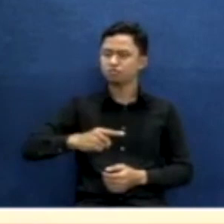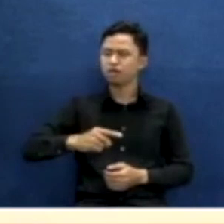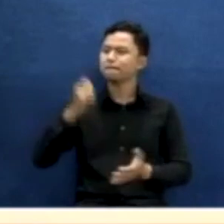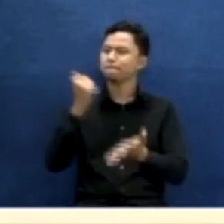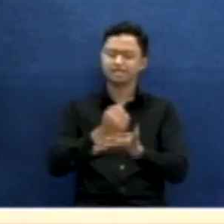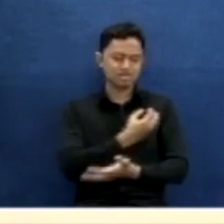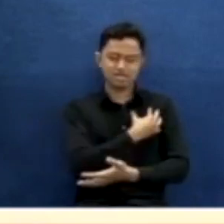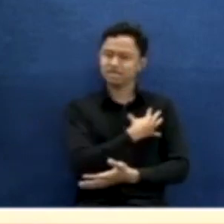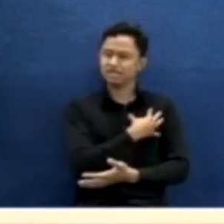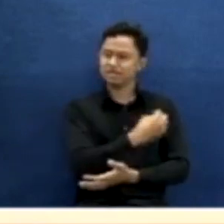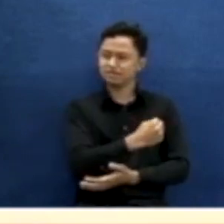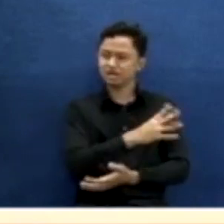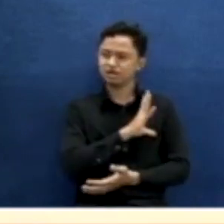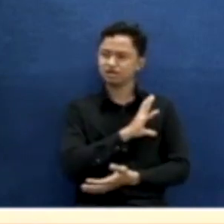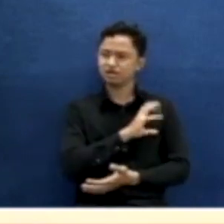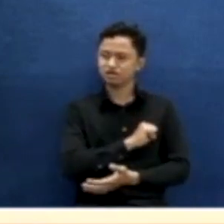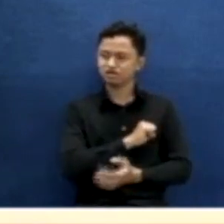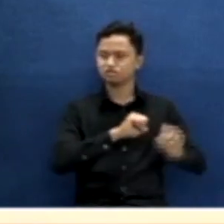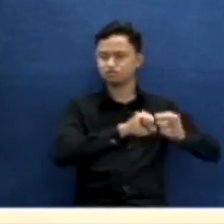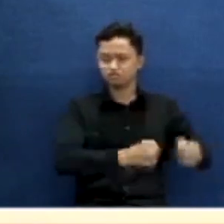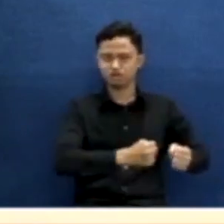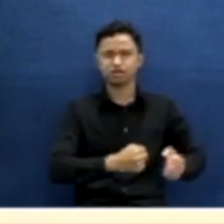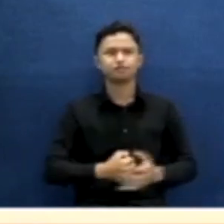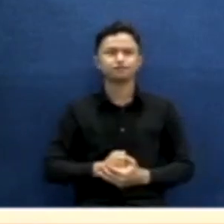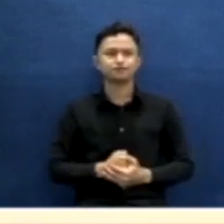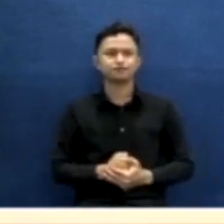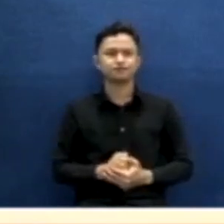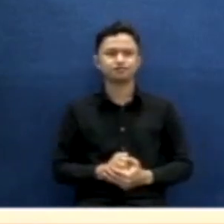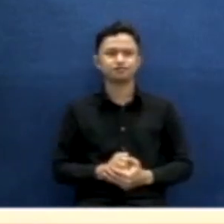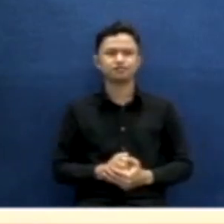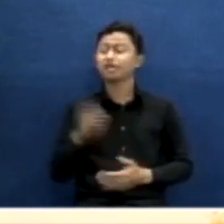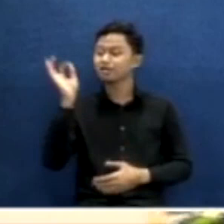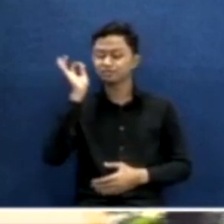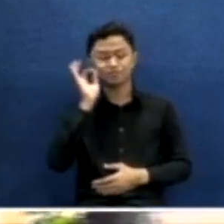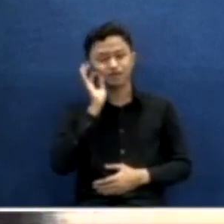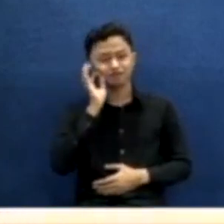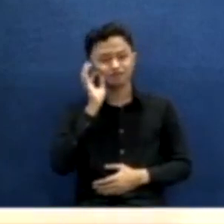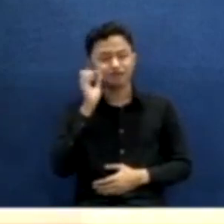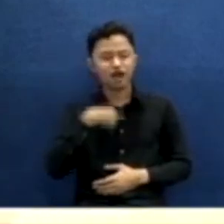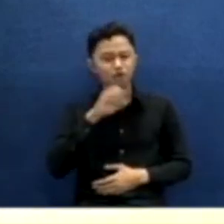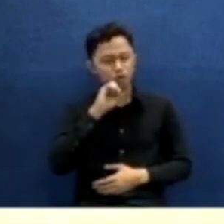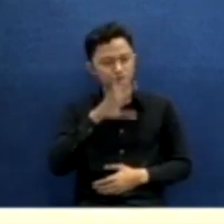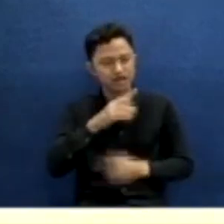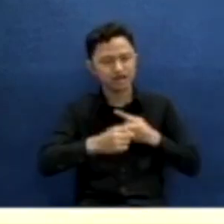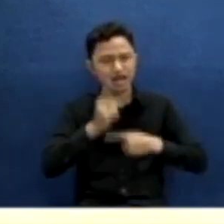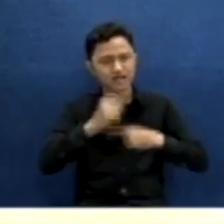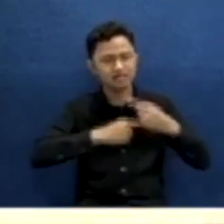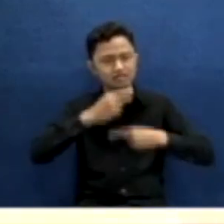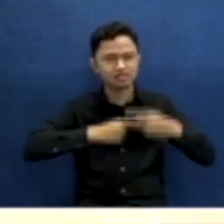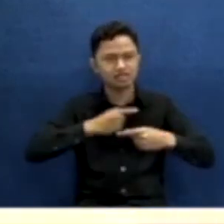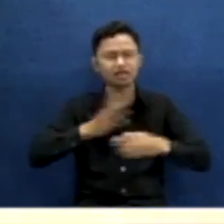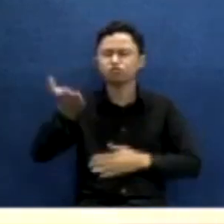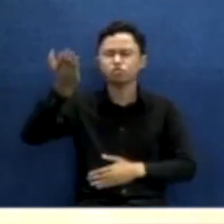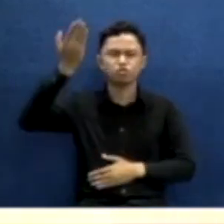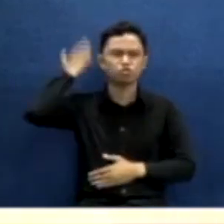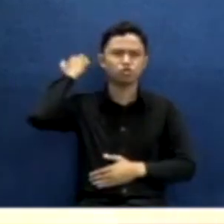imanmerekaketikamereka tidaktahubagaimanamemasukkanmakananhalalkedalamdietmereka. Maafsekali,sayaakanmenceritakansebuah kisahsejarah